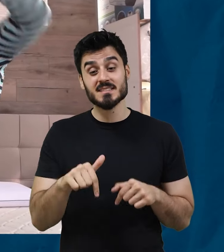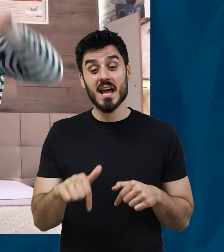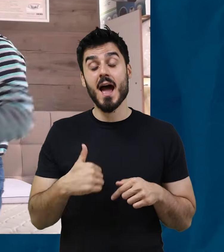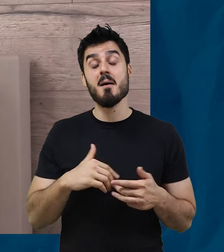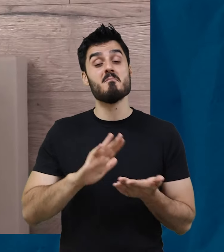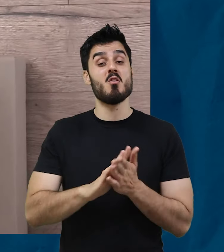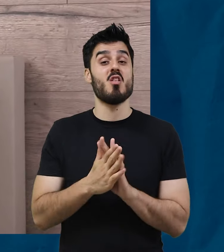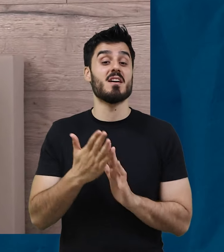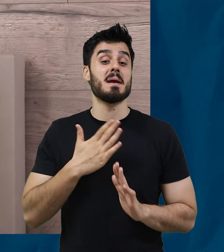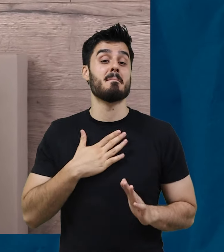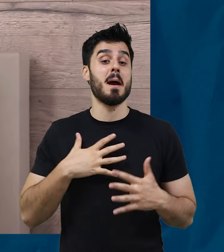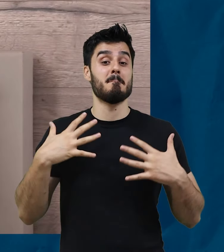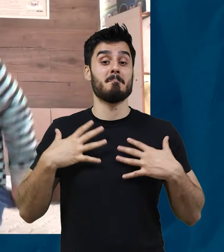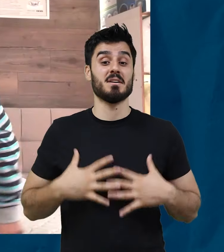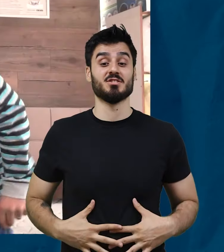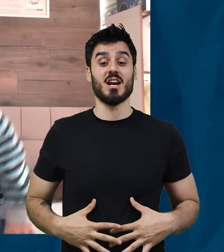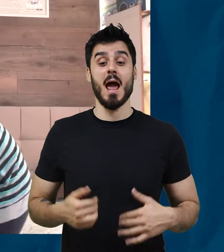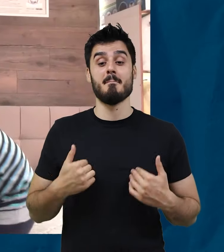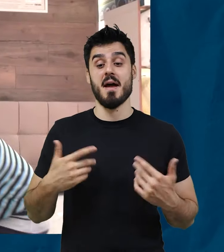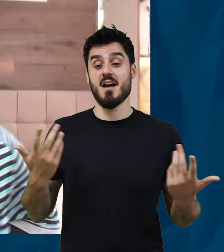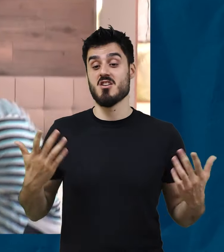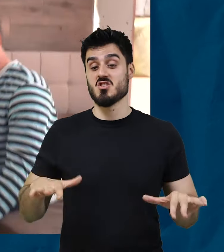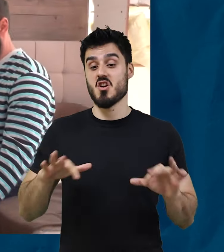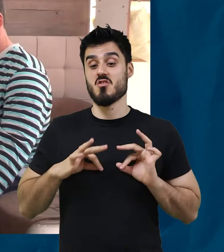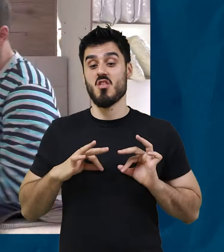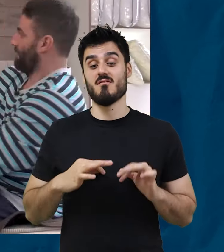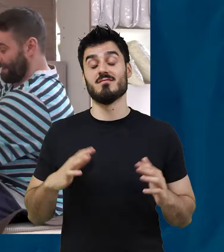подготвил. Влади, ти ме изненада.